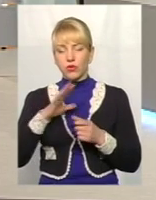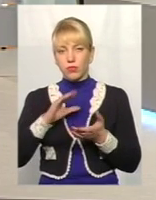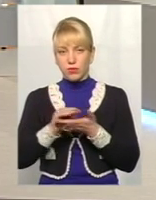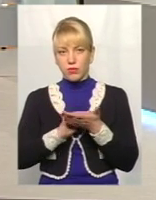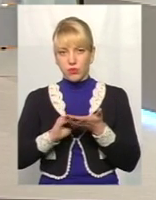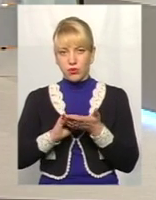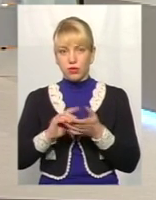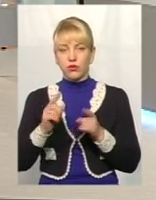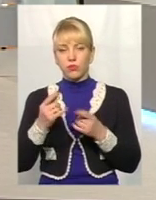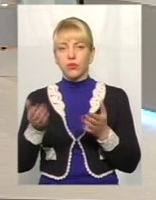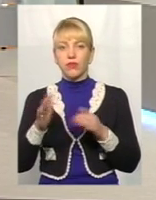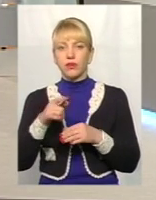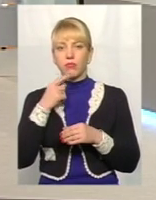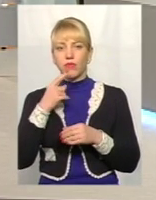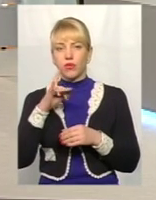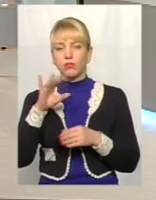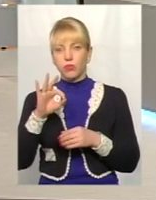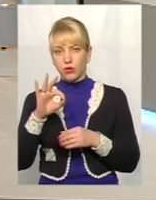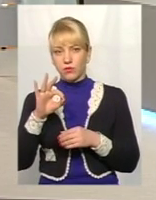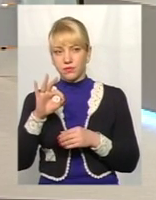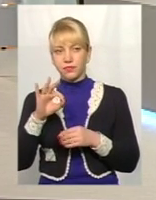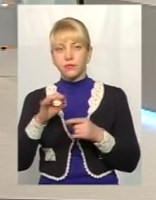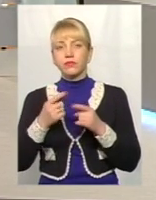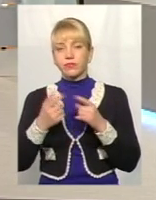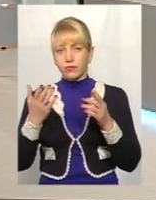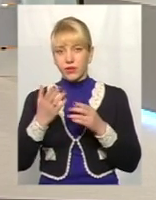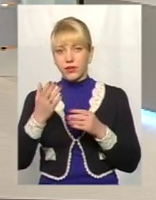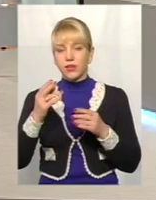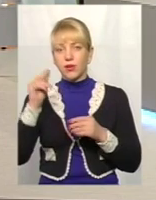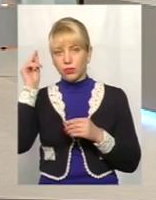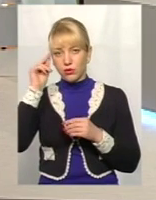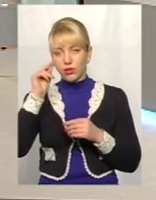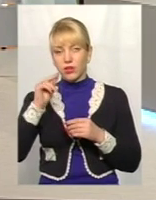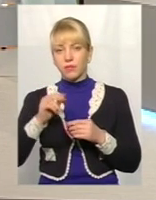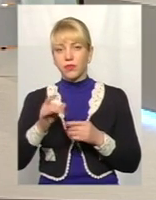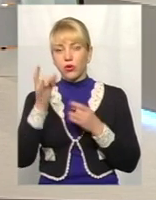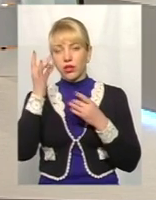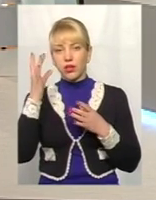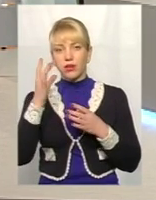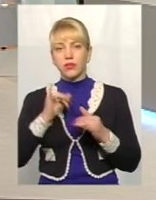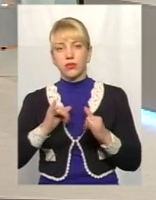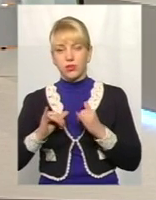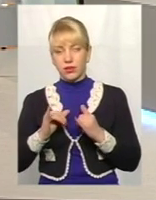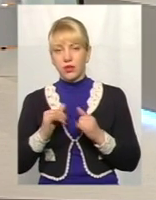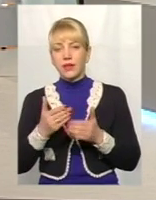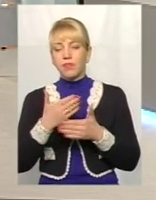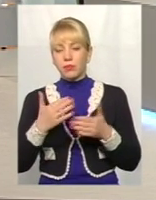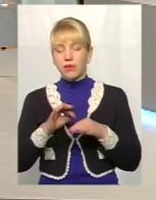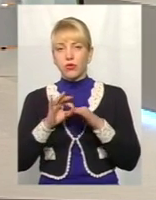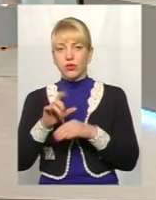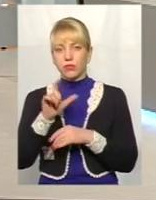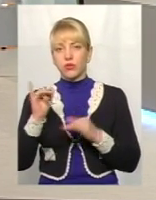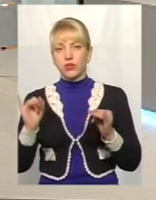тому давайте поговоримо сьогодні про все ж таки, які уроки толерантності основні ми виносимо з історії